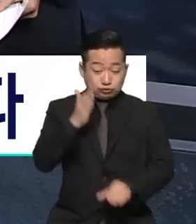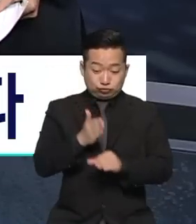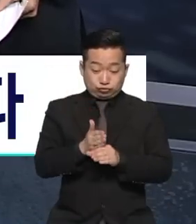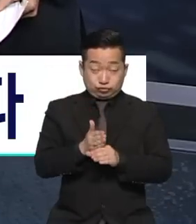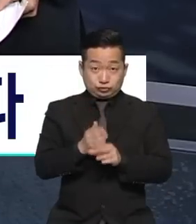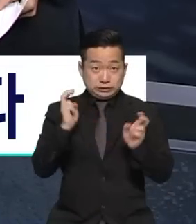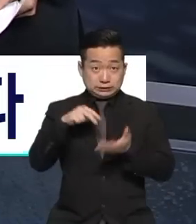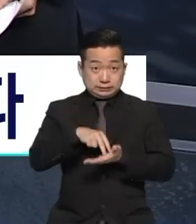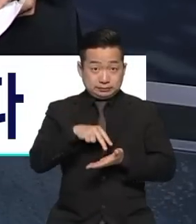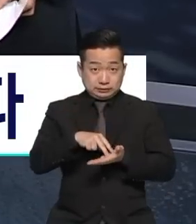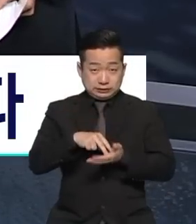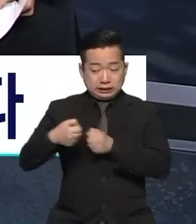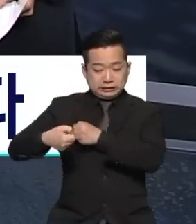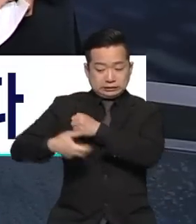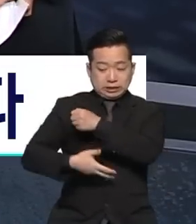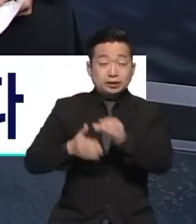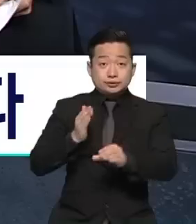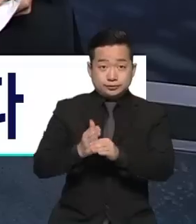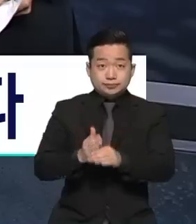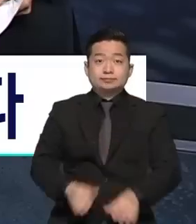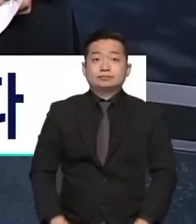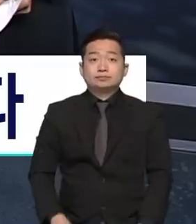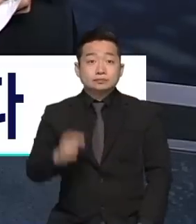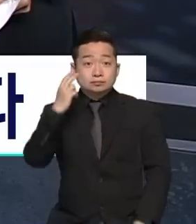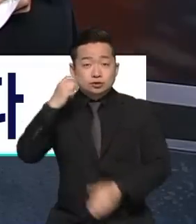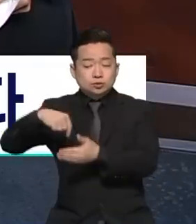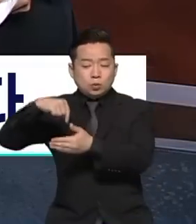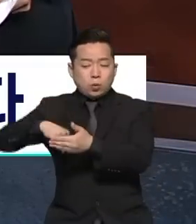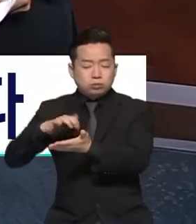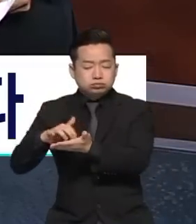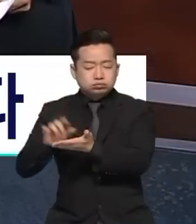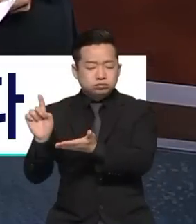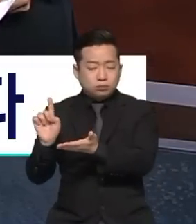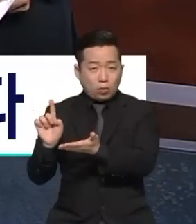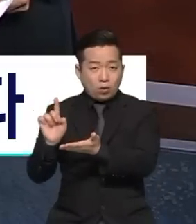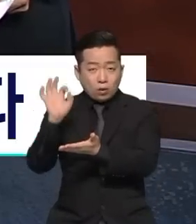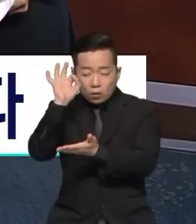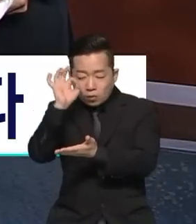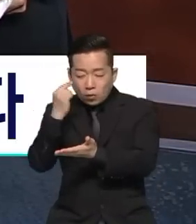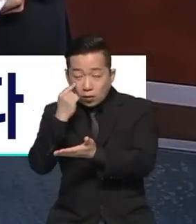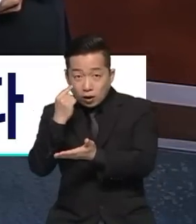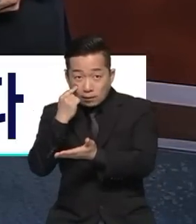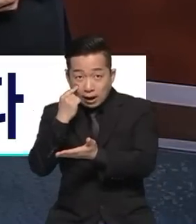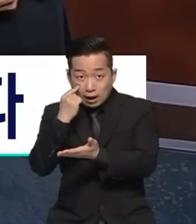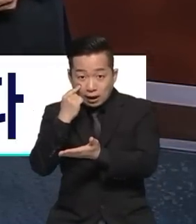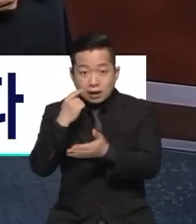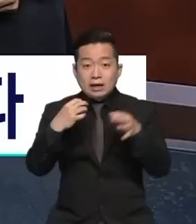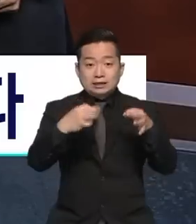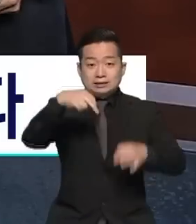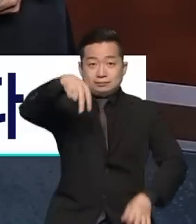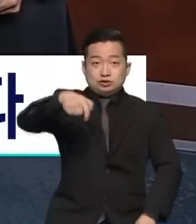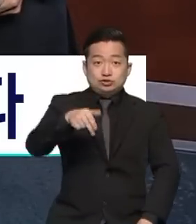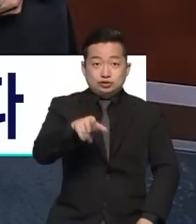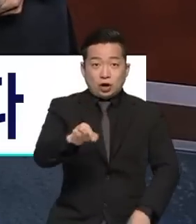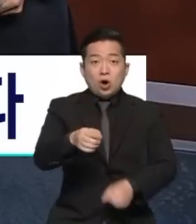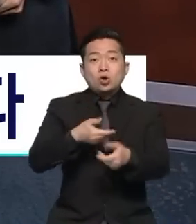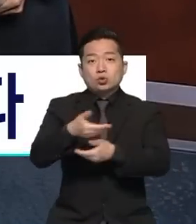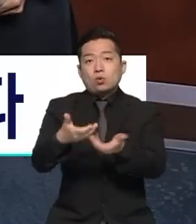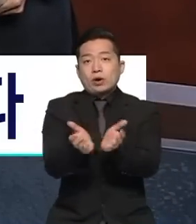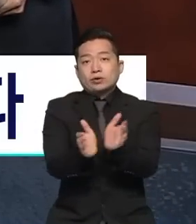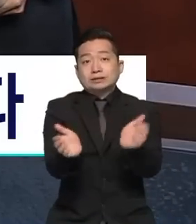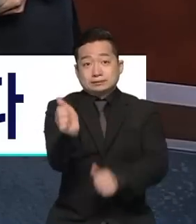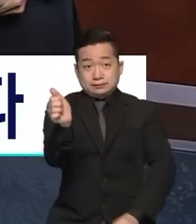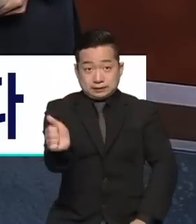기업한테도 그 여파가 미치고 있습니다. 미국의 진짜 속내가 뭔지 살펴보기 위해서 저희 김수형